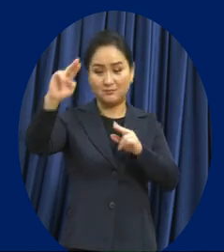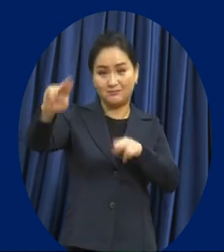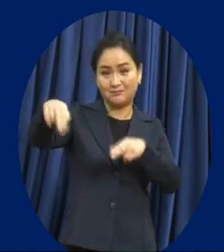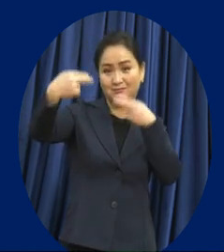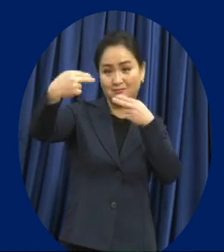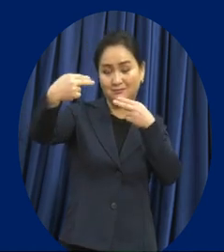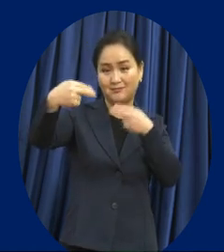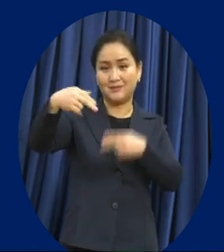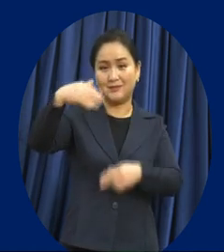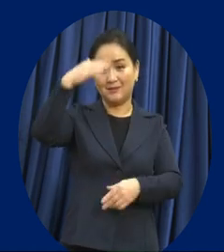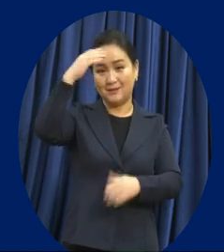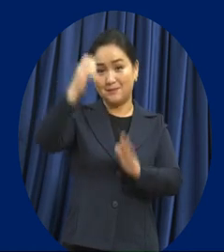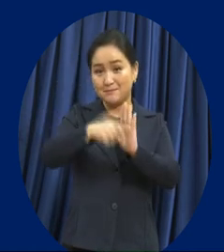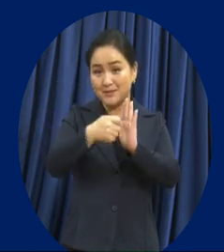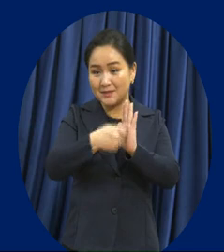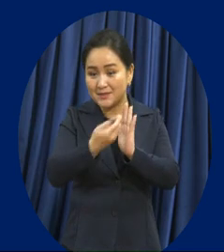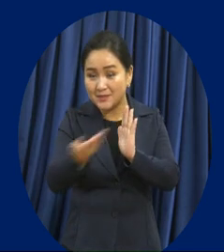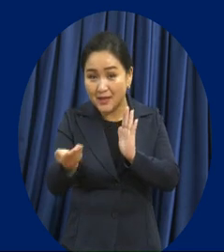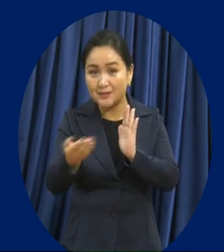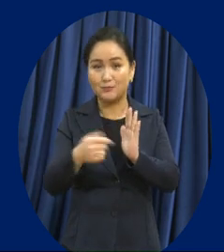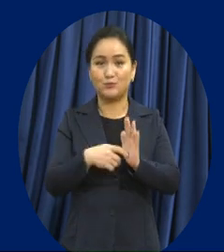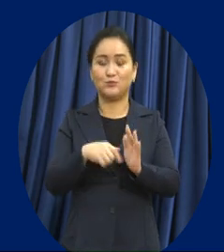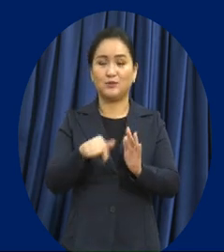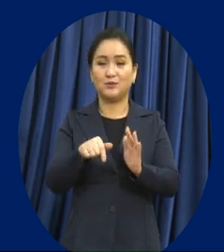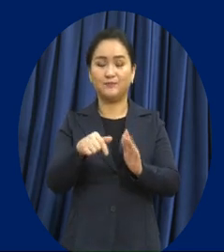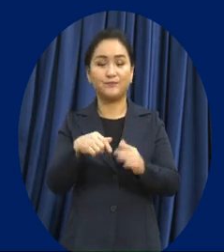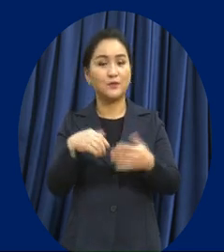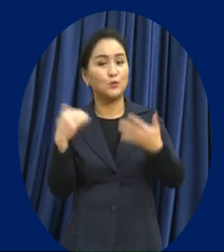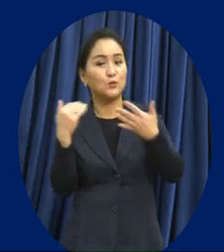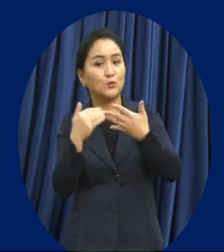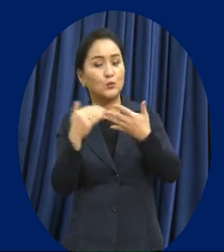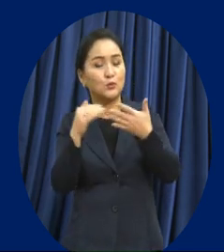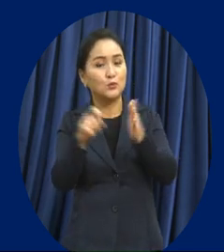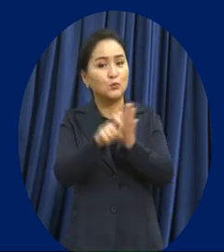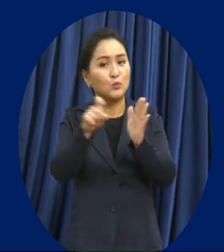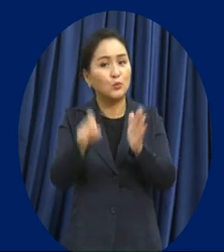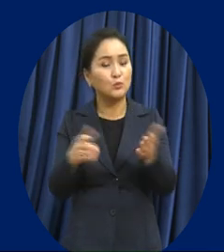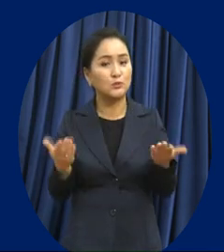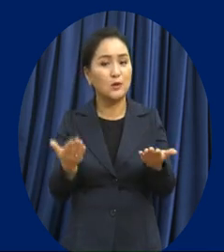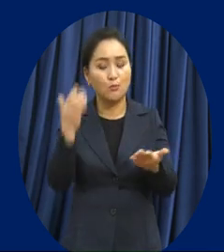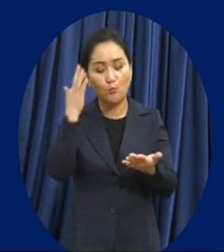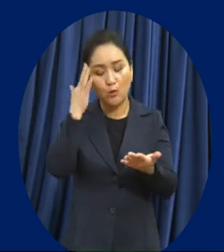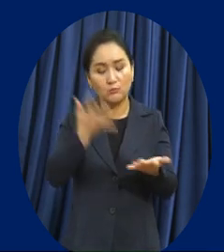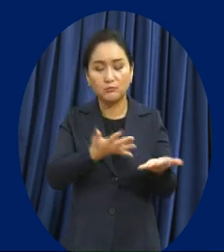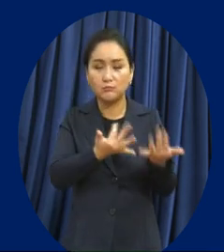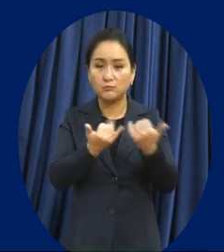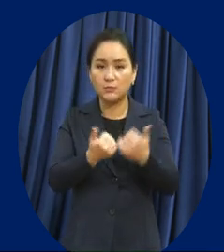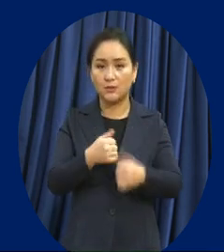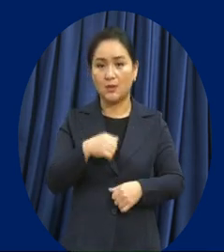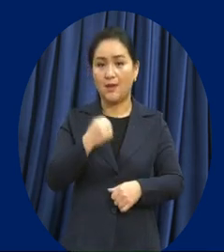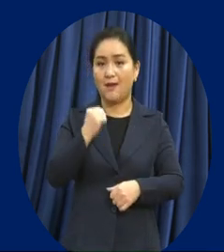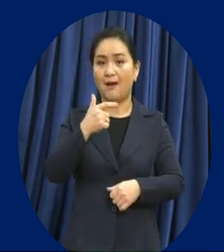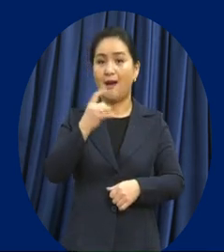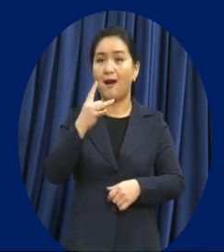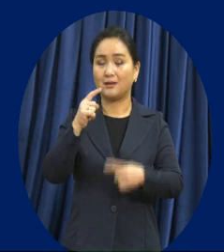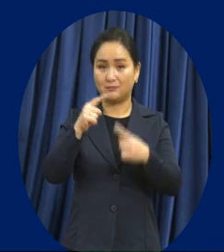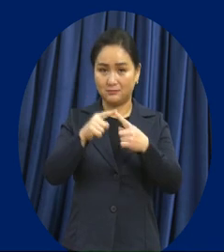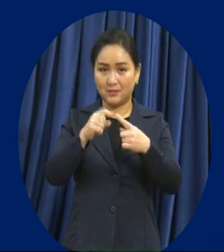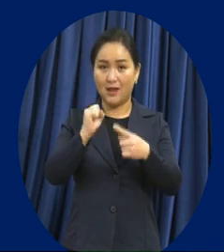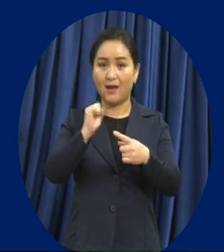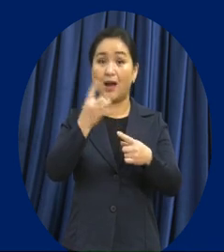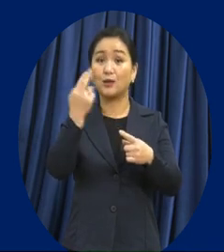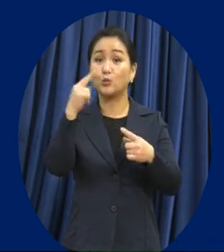одоо мэдчлэх. За ингээд дундаж хугацааг бид нар ингээд бодож үзэхэд энэ коронавирусын халдвар бол агаараар, агаар